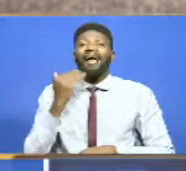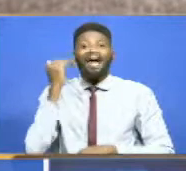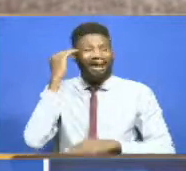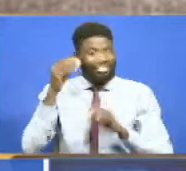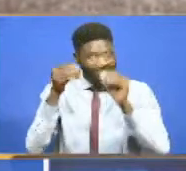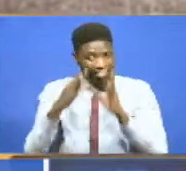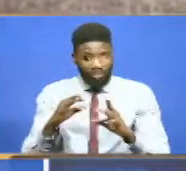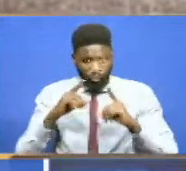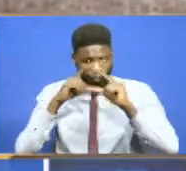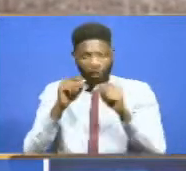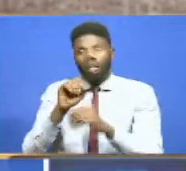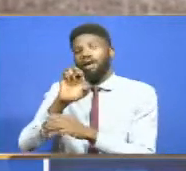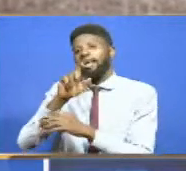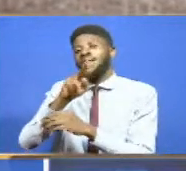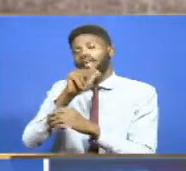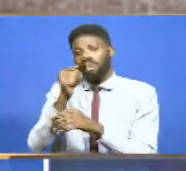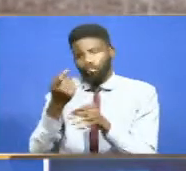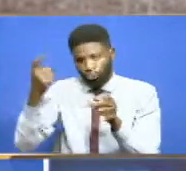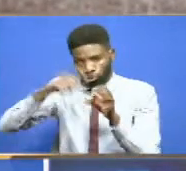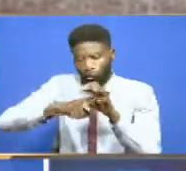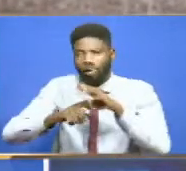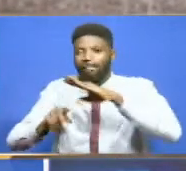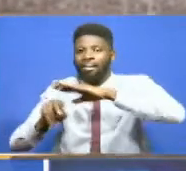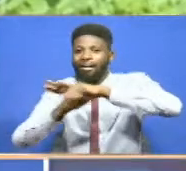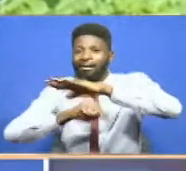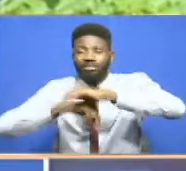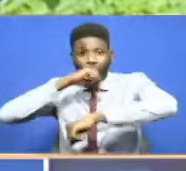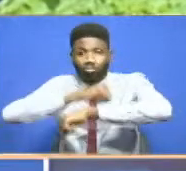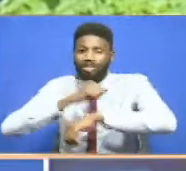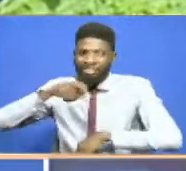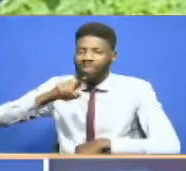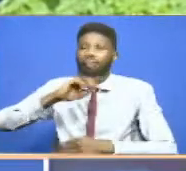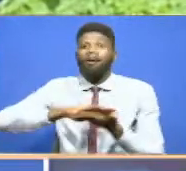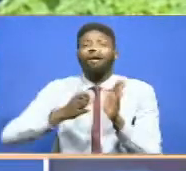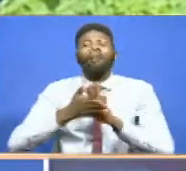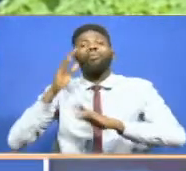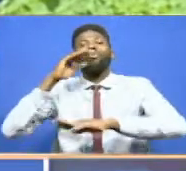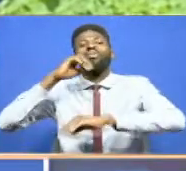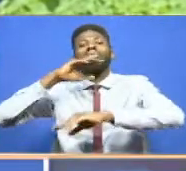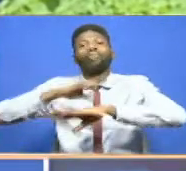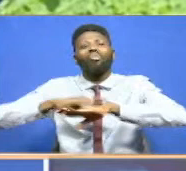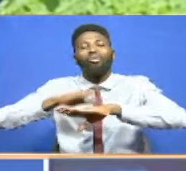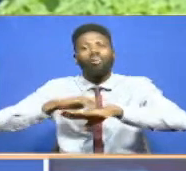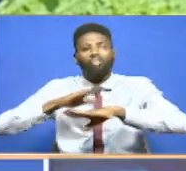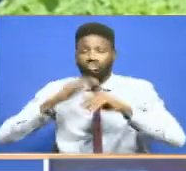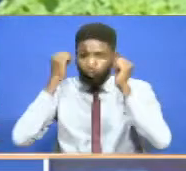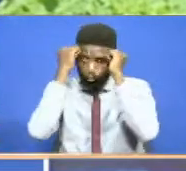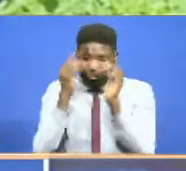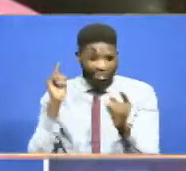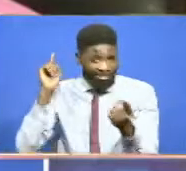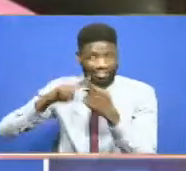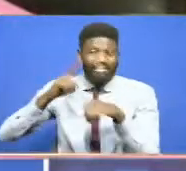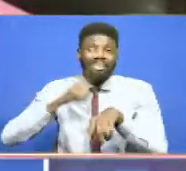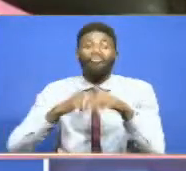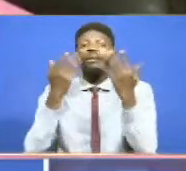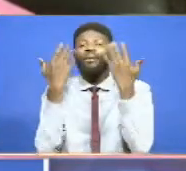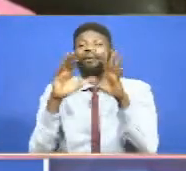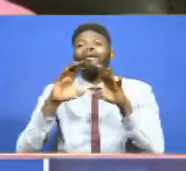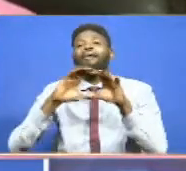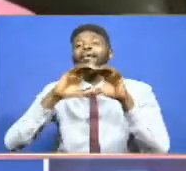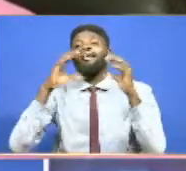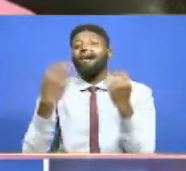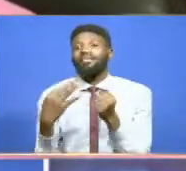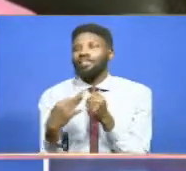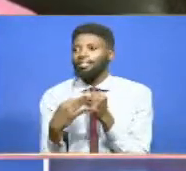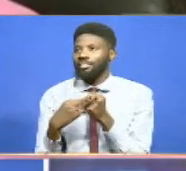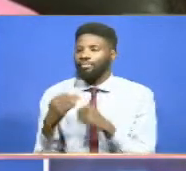hiyo kuanzia chekechea na amekuwa mwanafunzi bora kwa miaka hiyo hadi alipokamilisha darasa la 8. Iliana is a